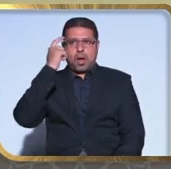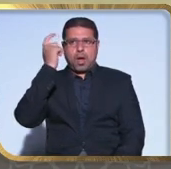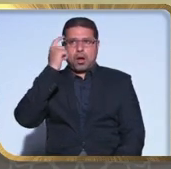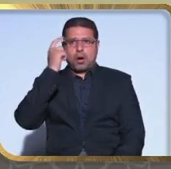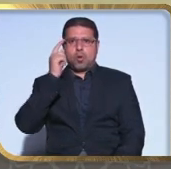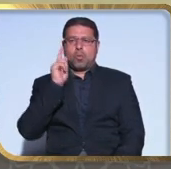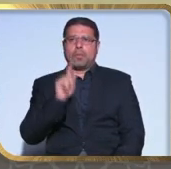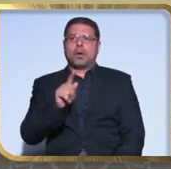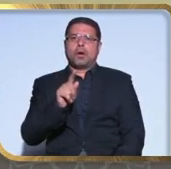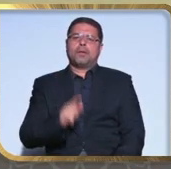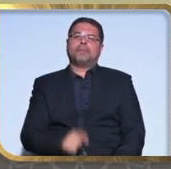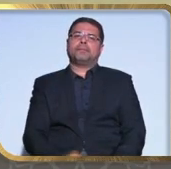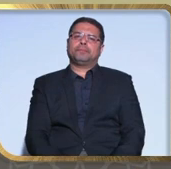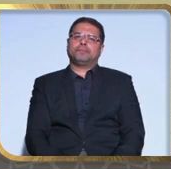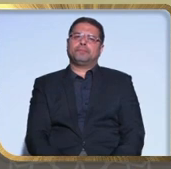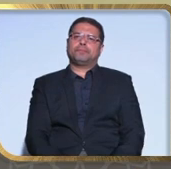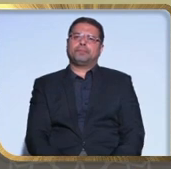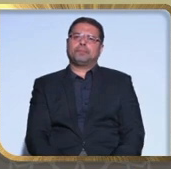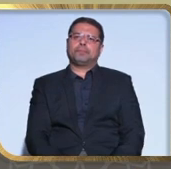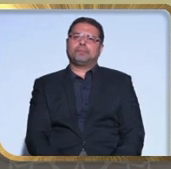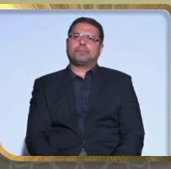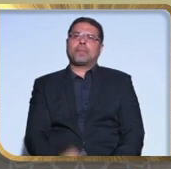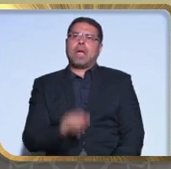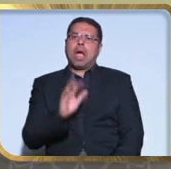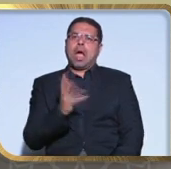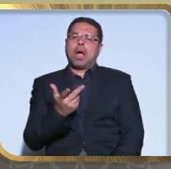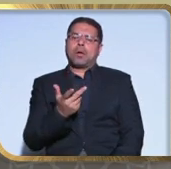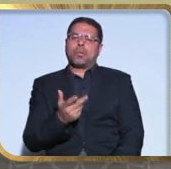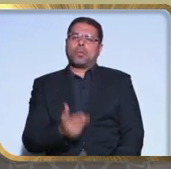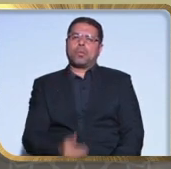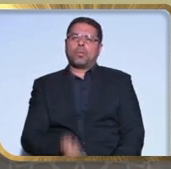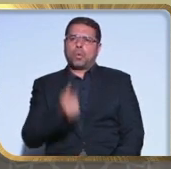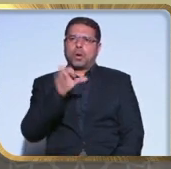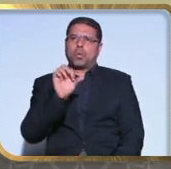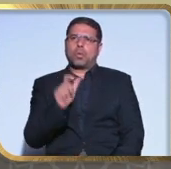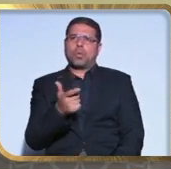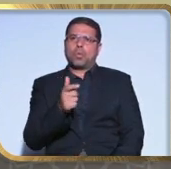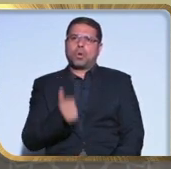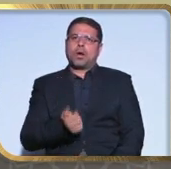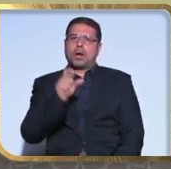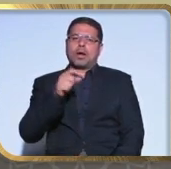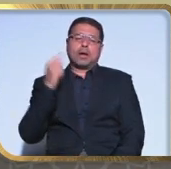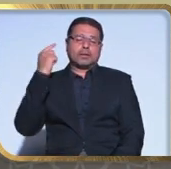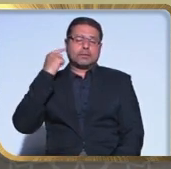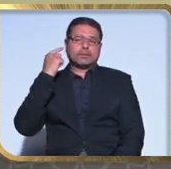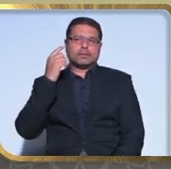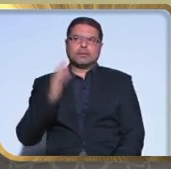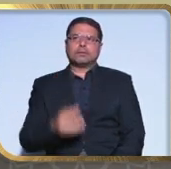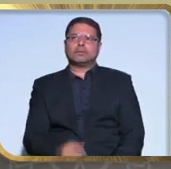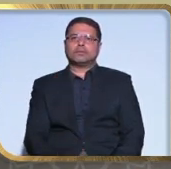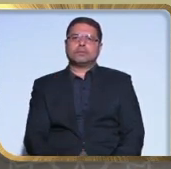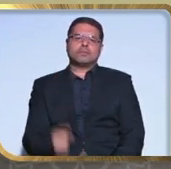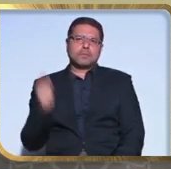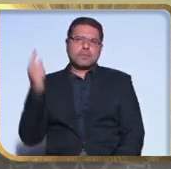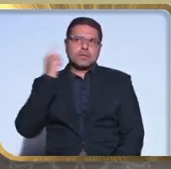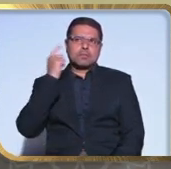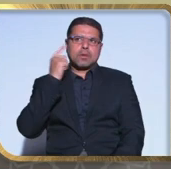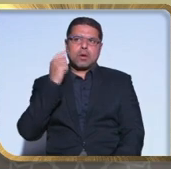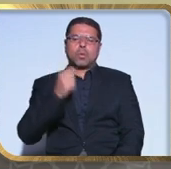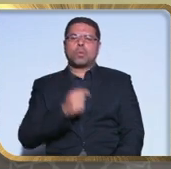قلوب يعقلون بها او اذان